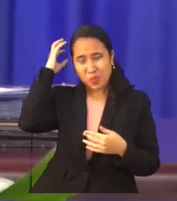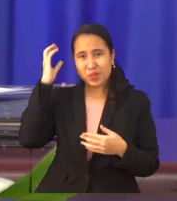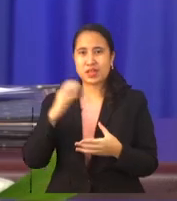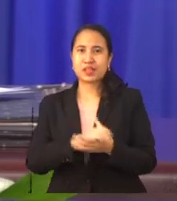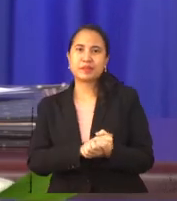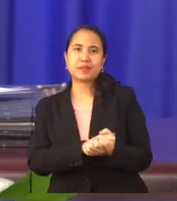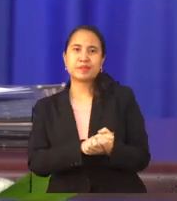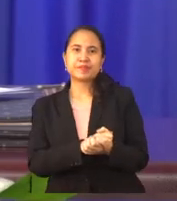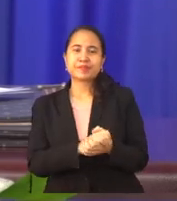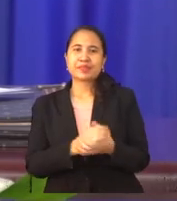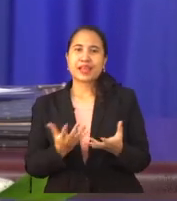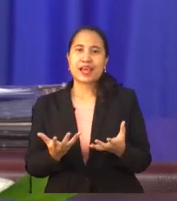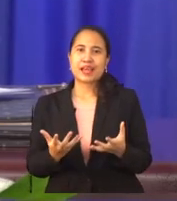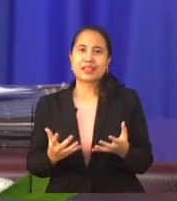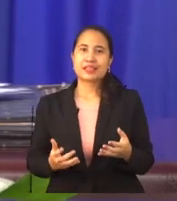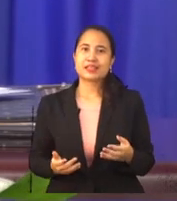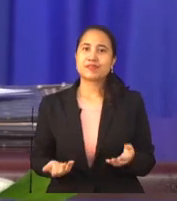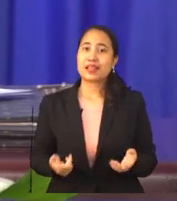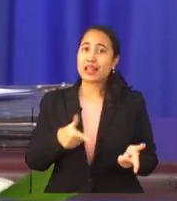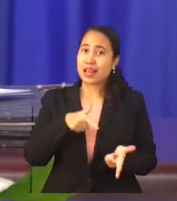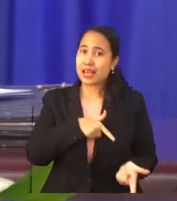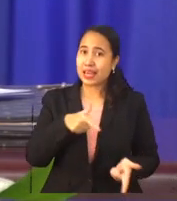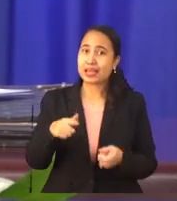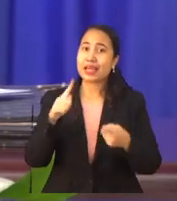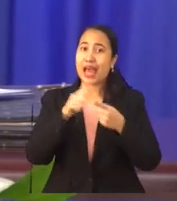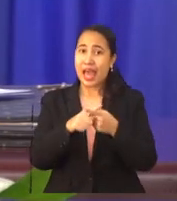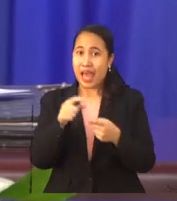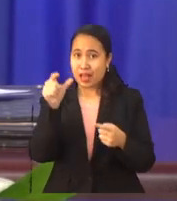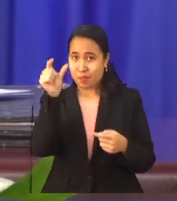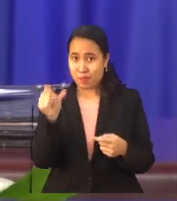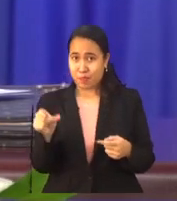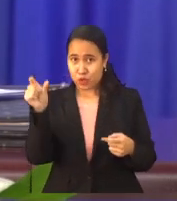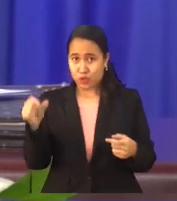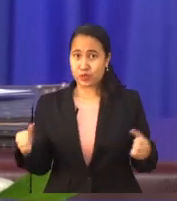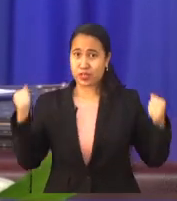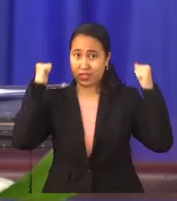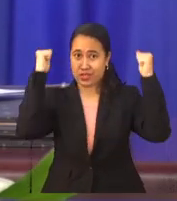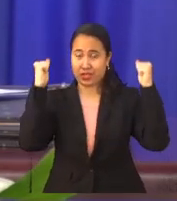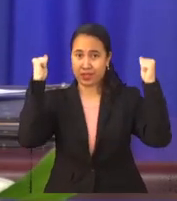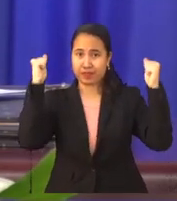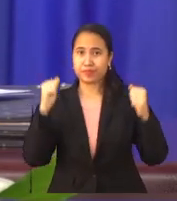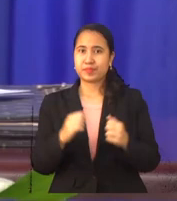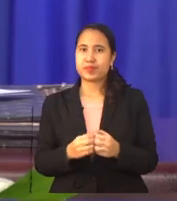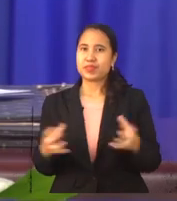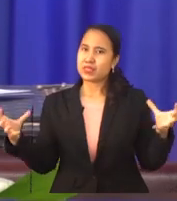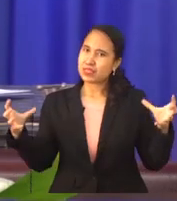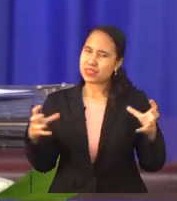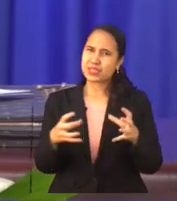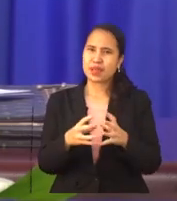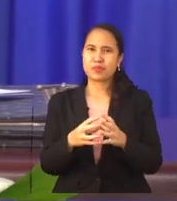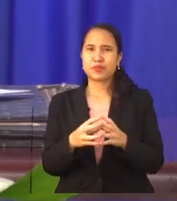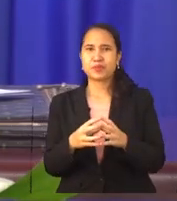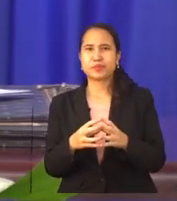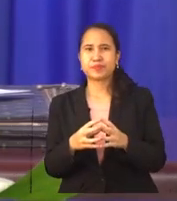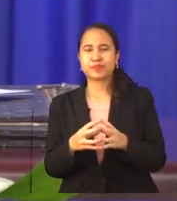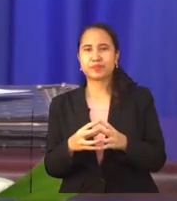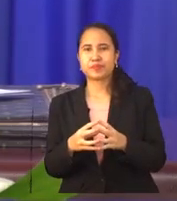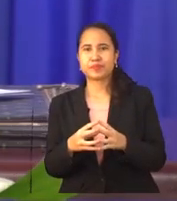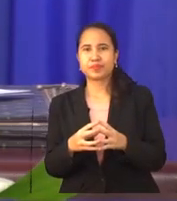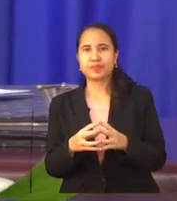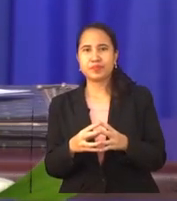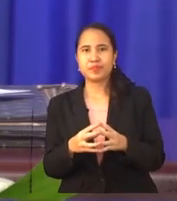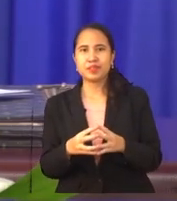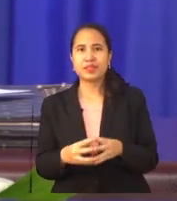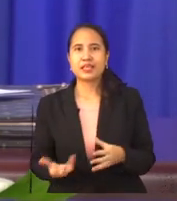zijde van het leger en opstandelingen vele doden zijn gevallen. De integratie van de daarbij betrokken opstandelingen